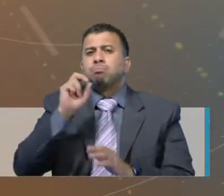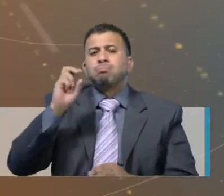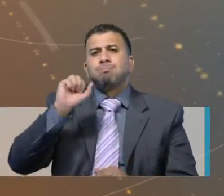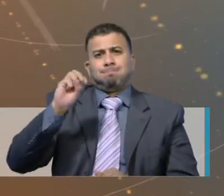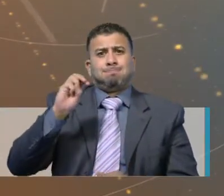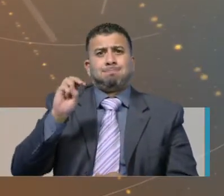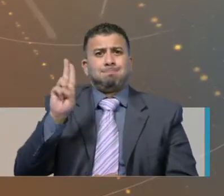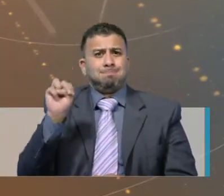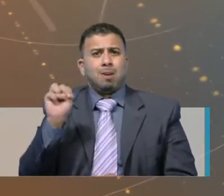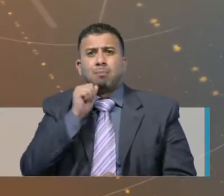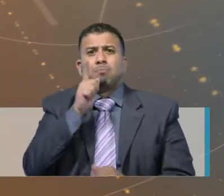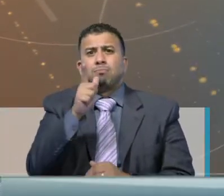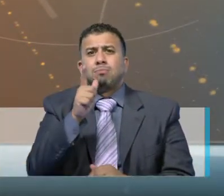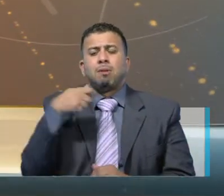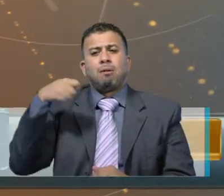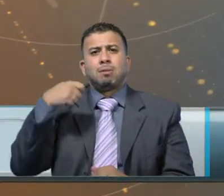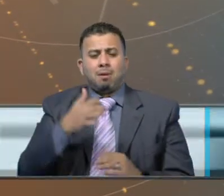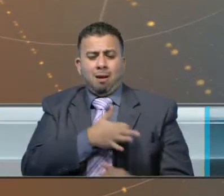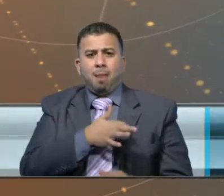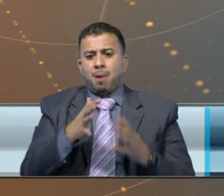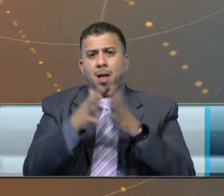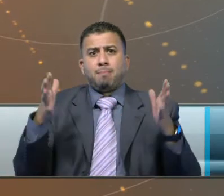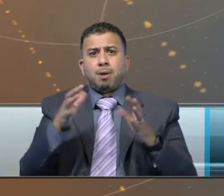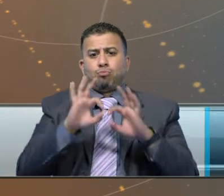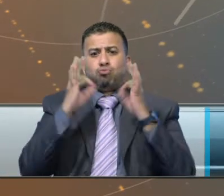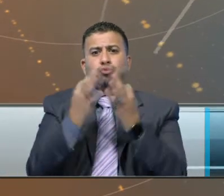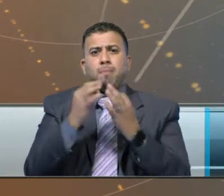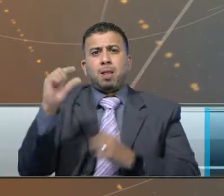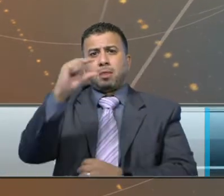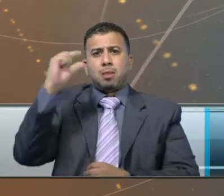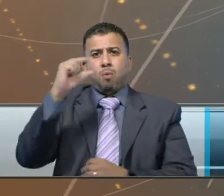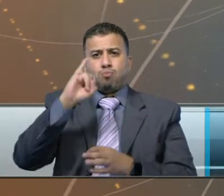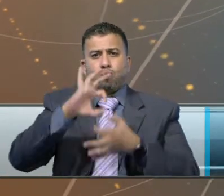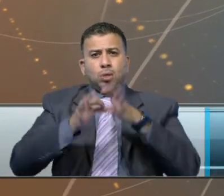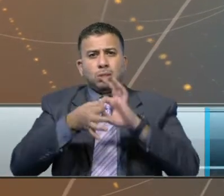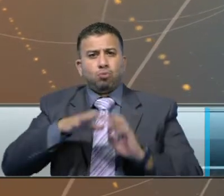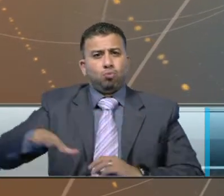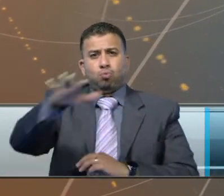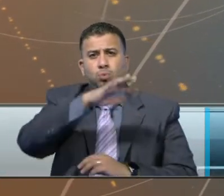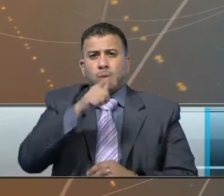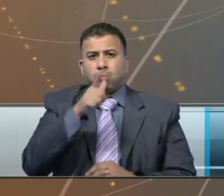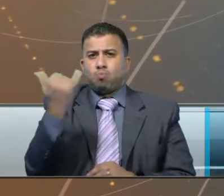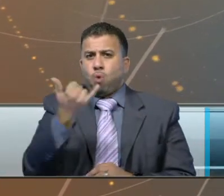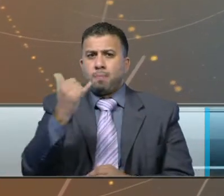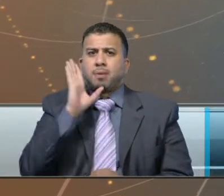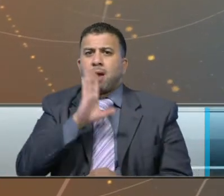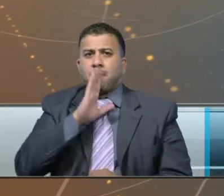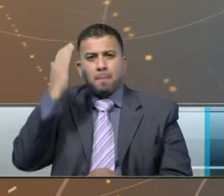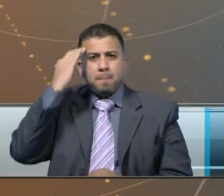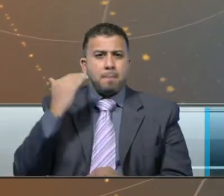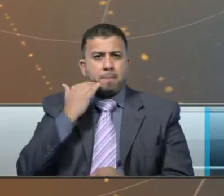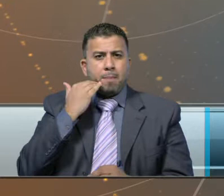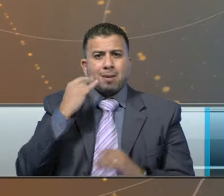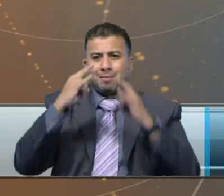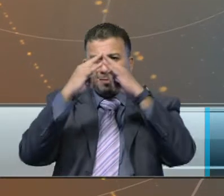رئيسة مؤسسة القلب الكبير، دعت المجتمع الدولي ومؤسساته إلى وضع قضية تعليم الفتيات اللاجئات